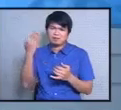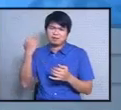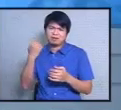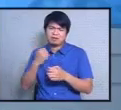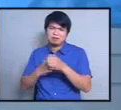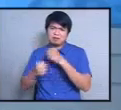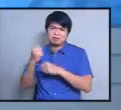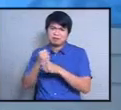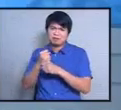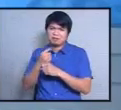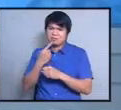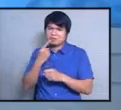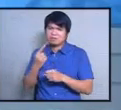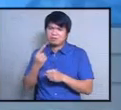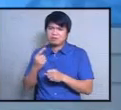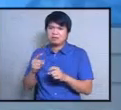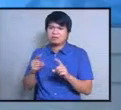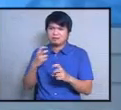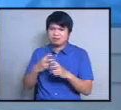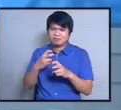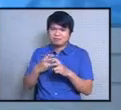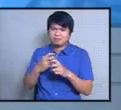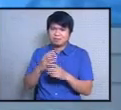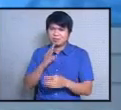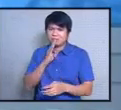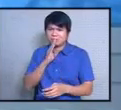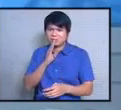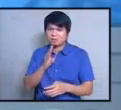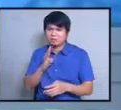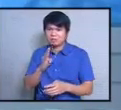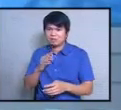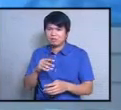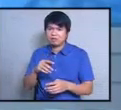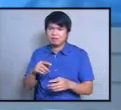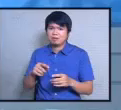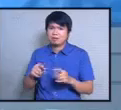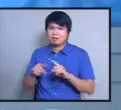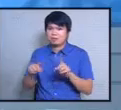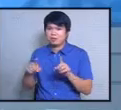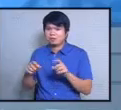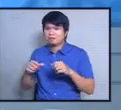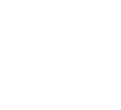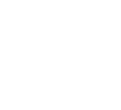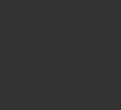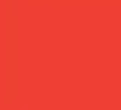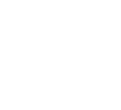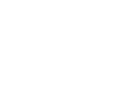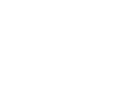isang taga-oposisyon, "It is difficult to be a minority, but keep on fighting."